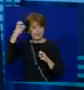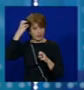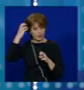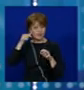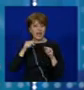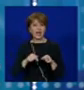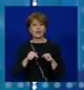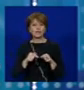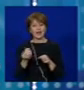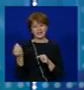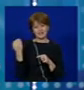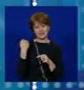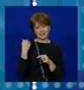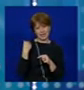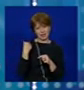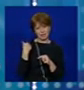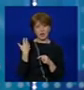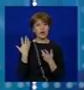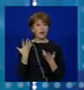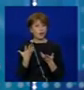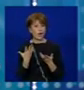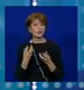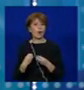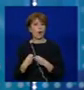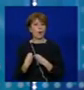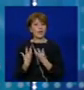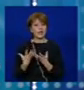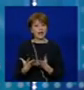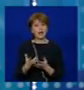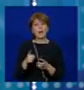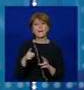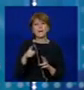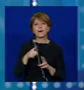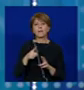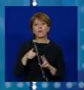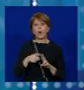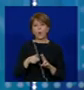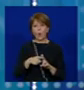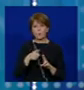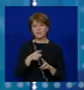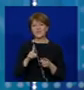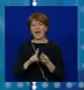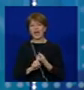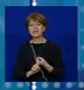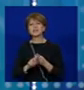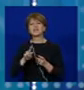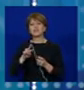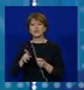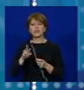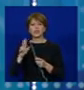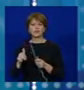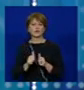проблема на задкулисието, което се олицетворява от олигарха Иво Прокопиев и кръга Капитал и Иван Кръстев и всичките му